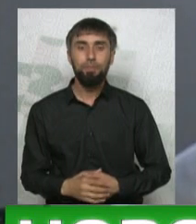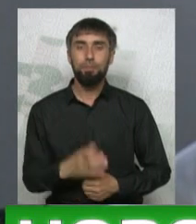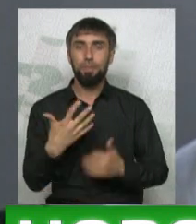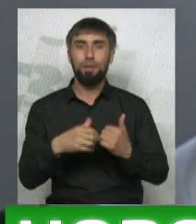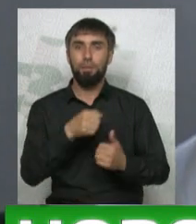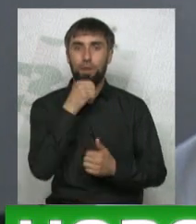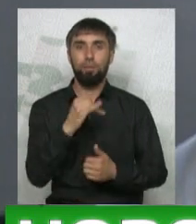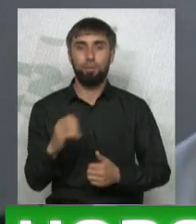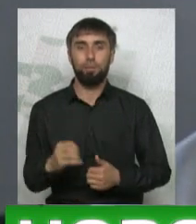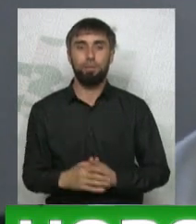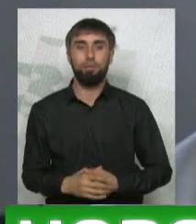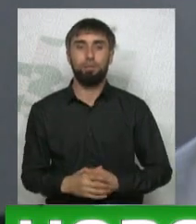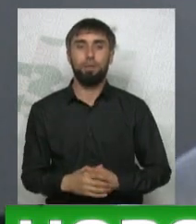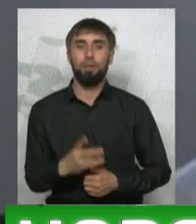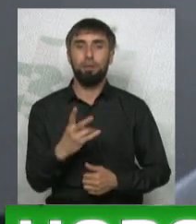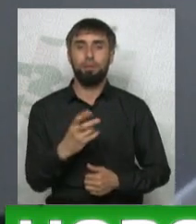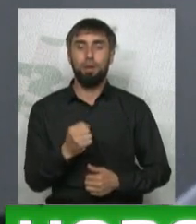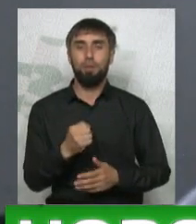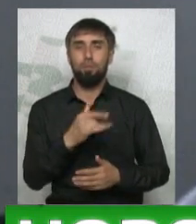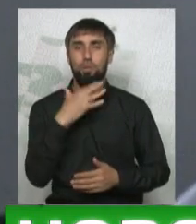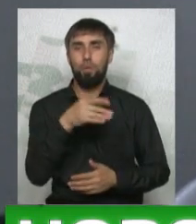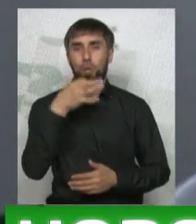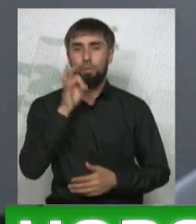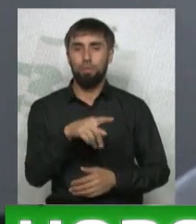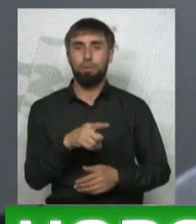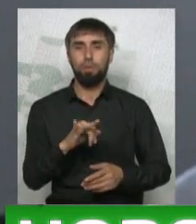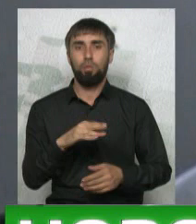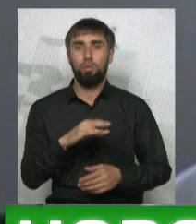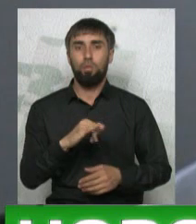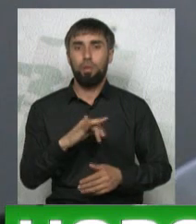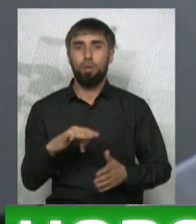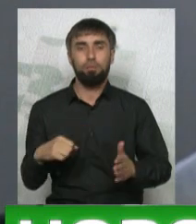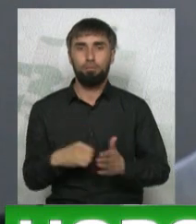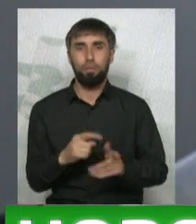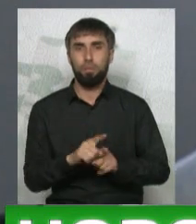уже боксер намного опытнее. Удары там другие.